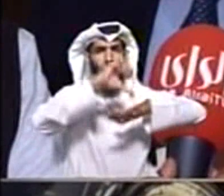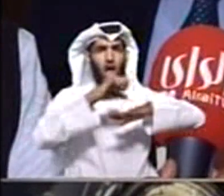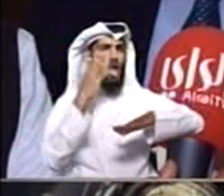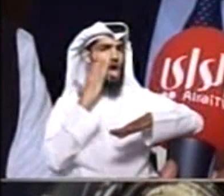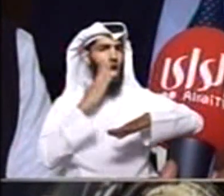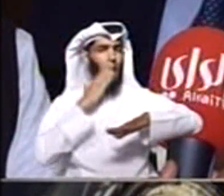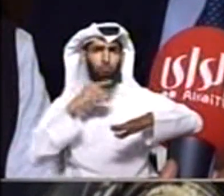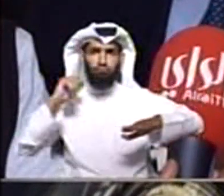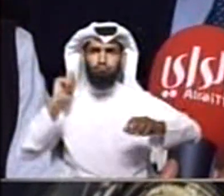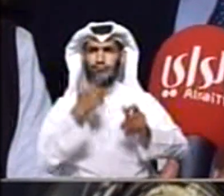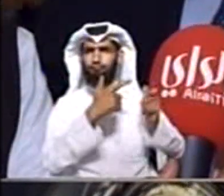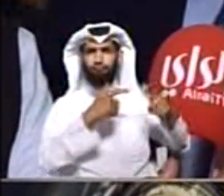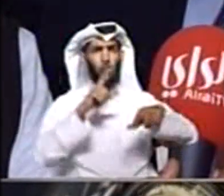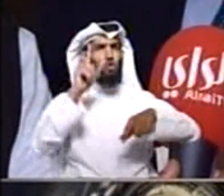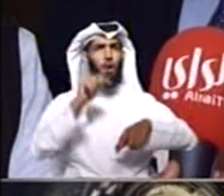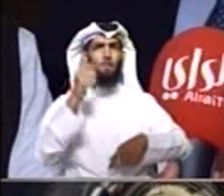يوم 4/4،